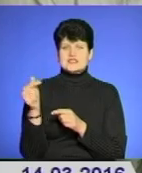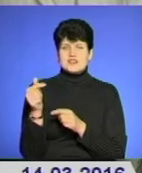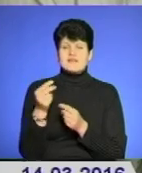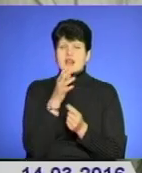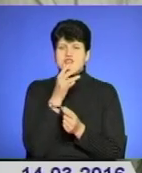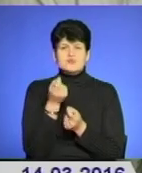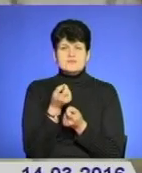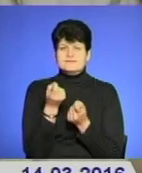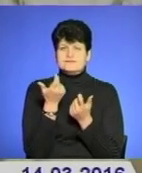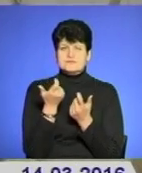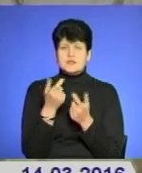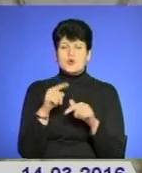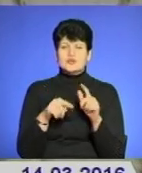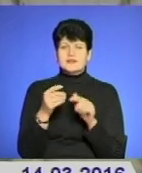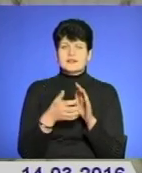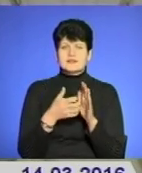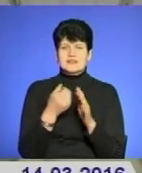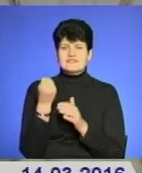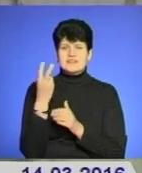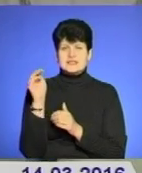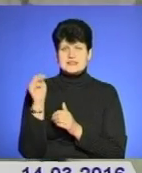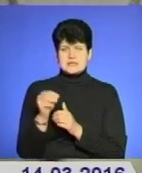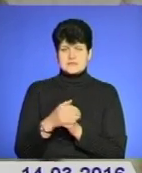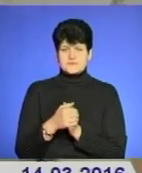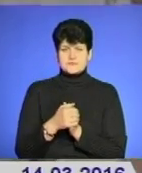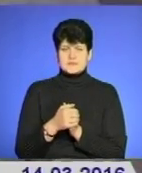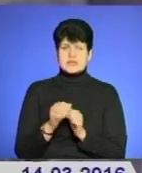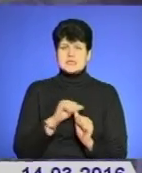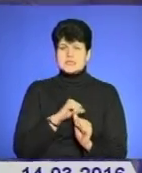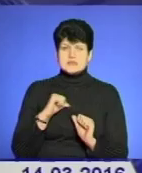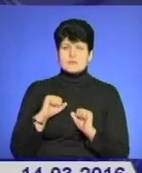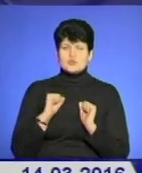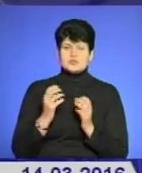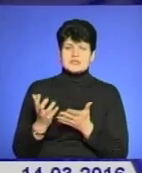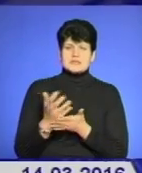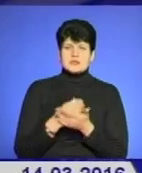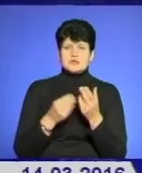залишилося зовсім мало. Родині не вистачає 12 тисяч. Самотужки